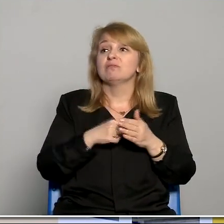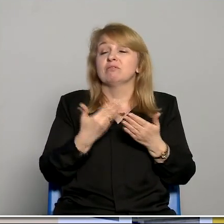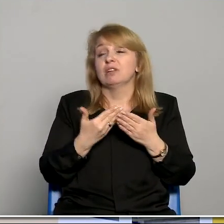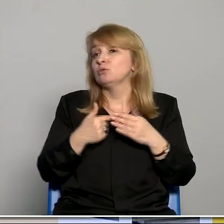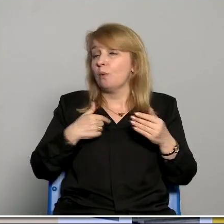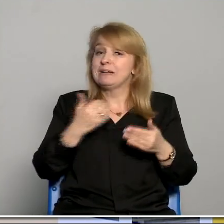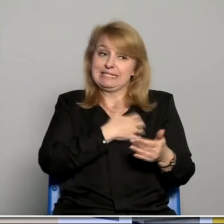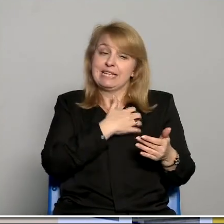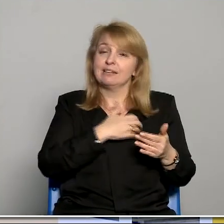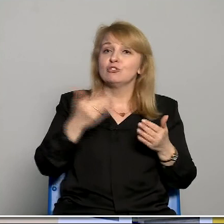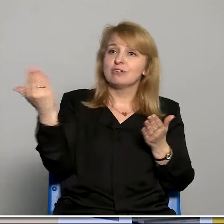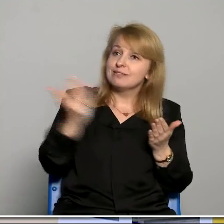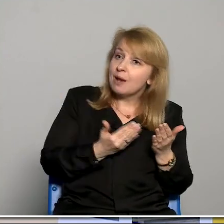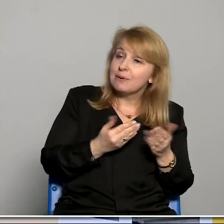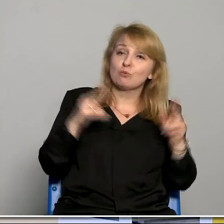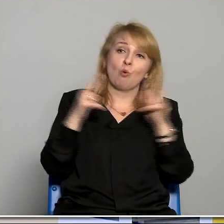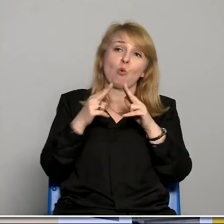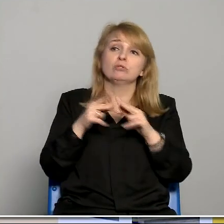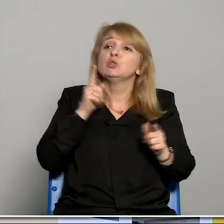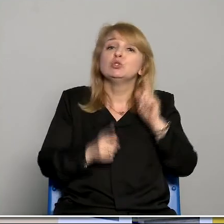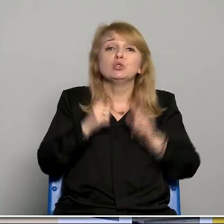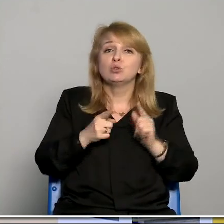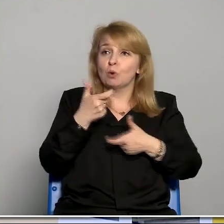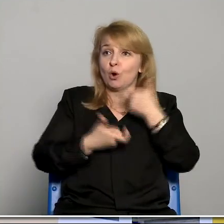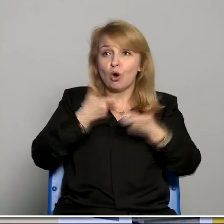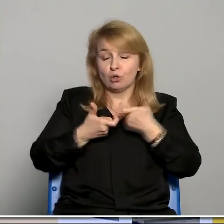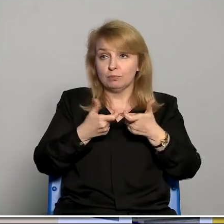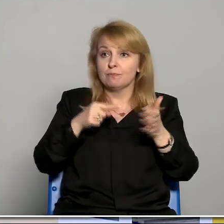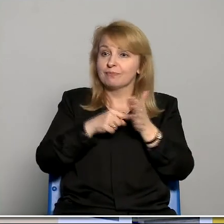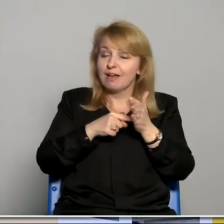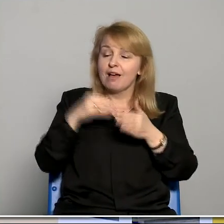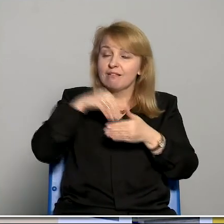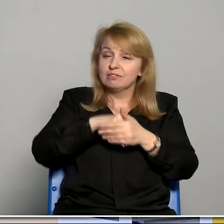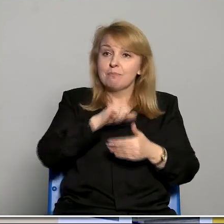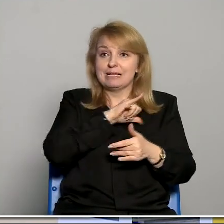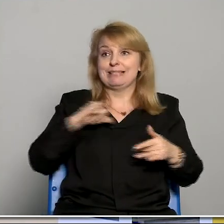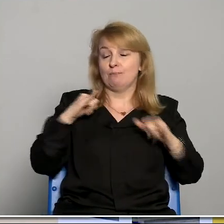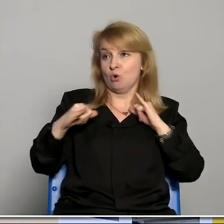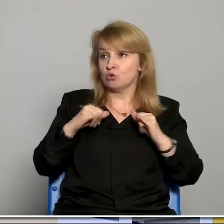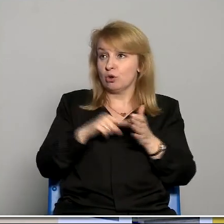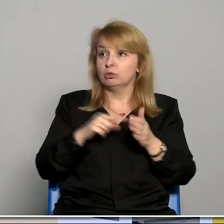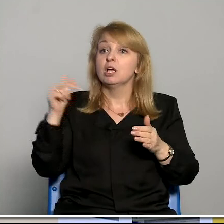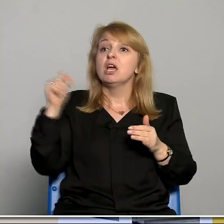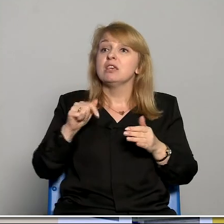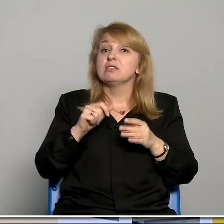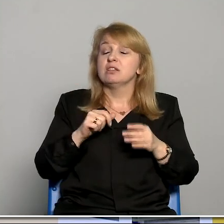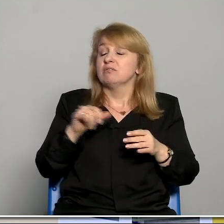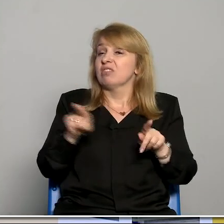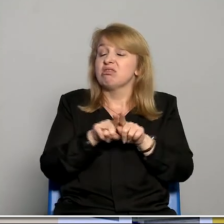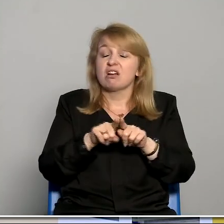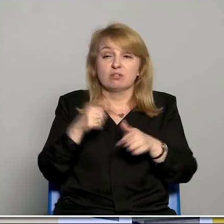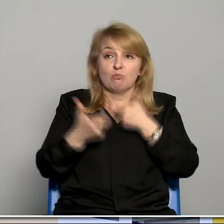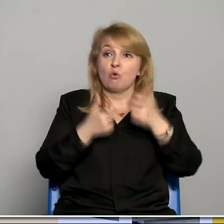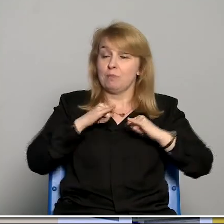serdeczniej zapraszam do tych kontaktów. To samo dotyczy również samorządów subregionalnych, które